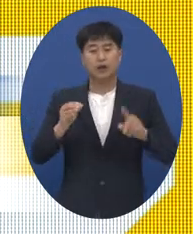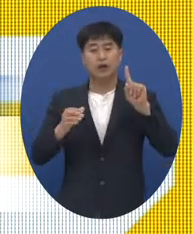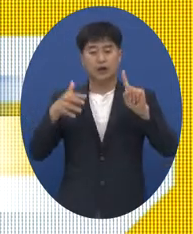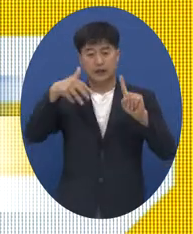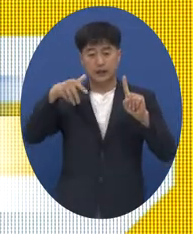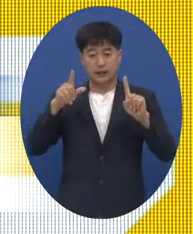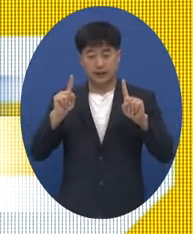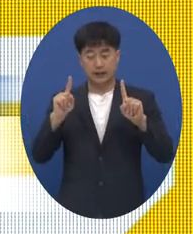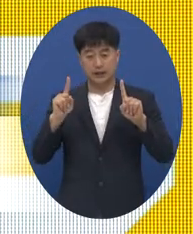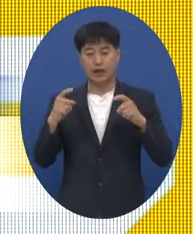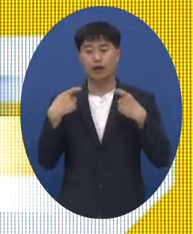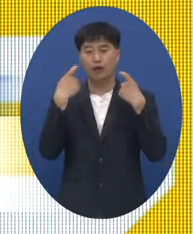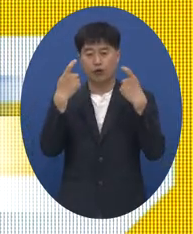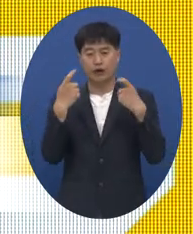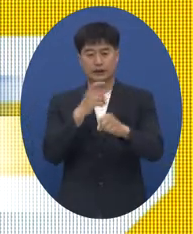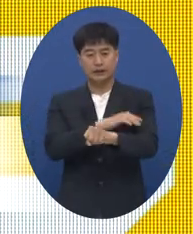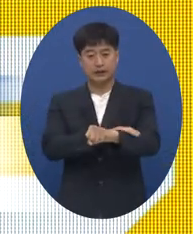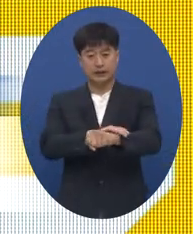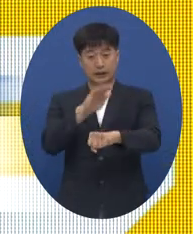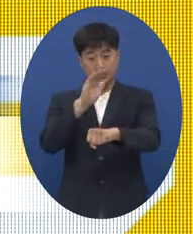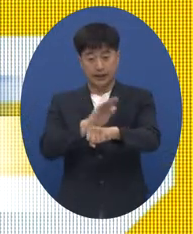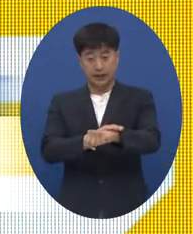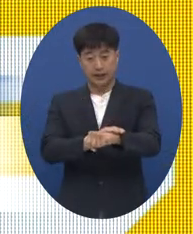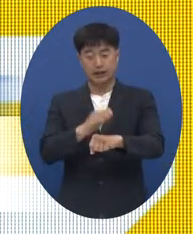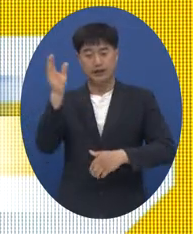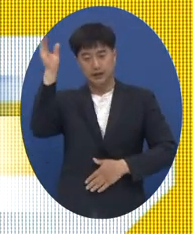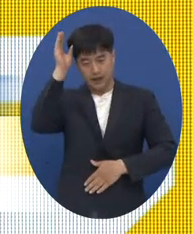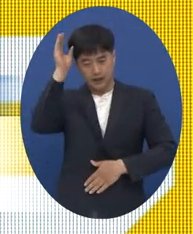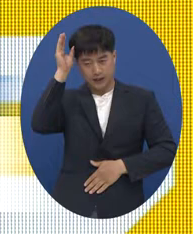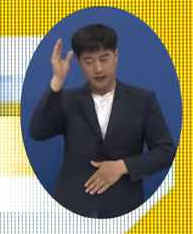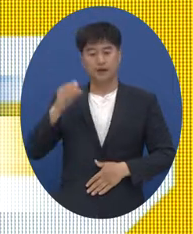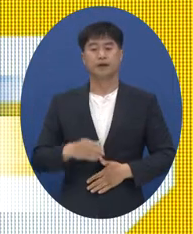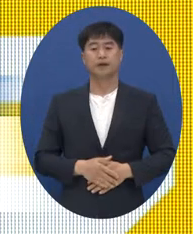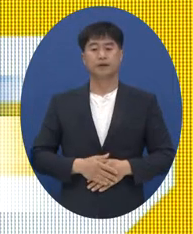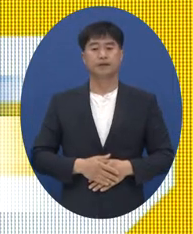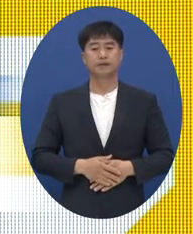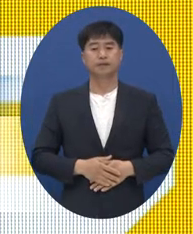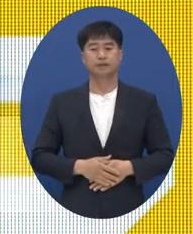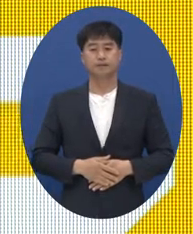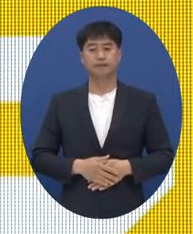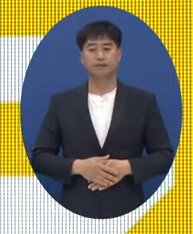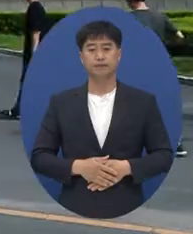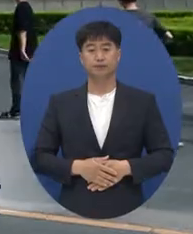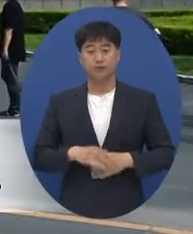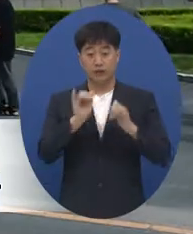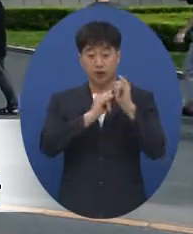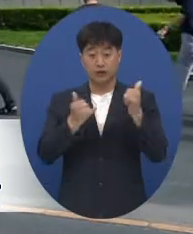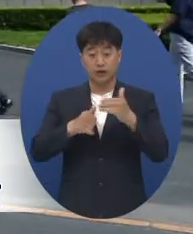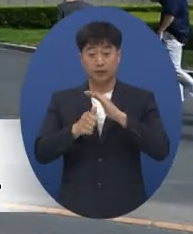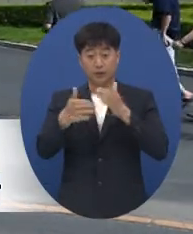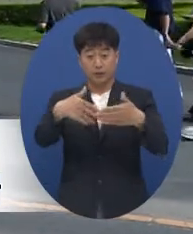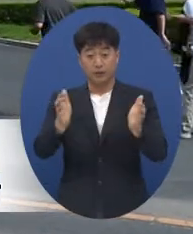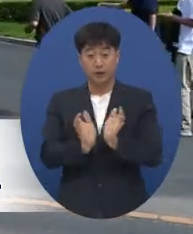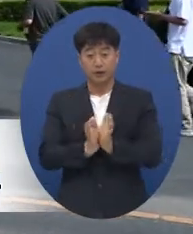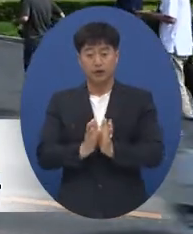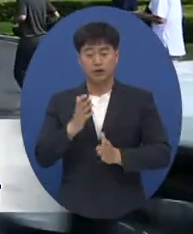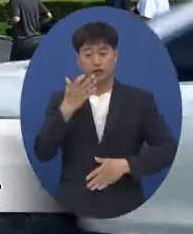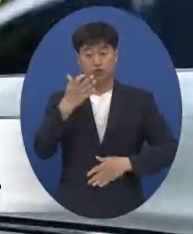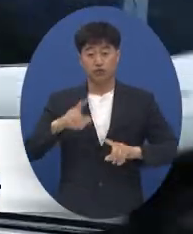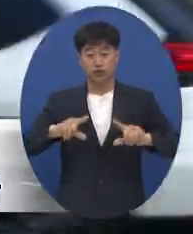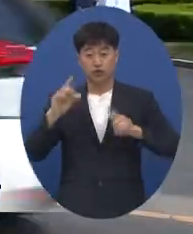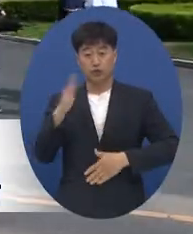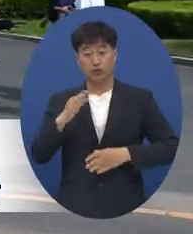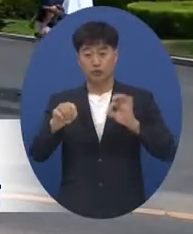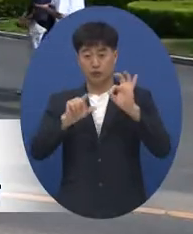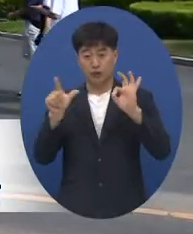여러분들이 모범적으로 1차 원정을 잘 수행해 주기를 기대합니다. 역사원정대는 오는